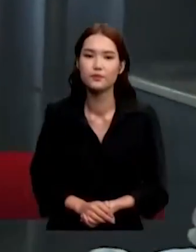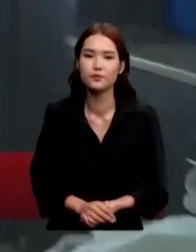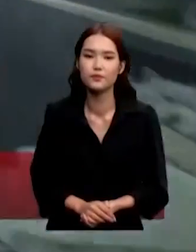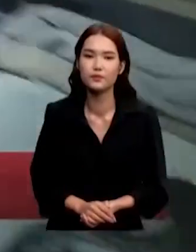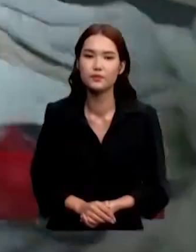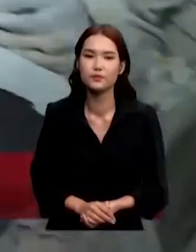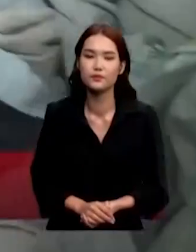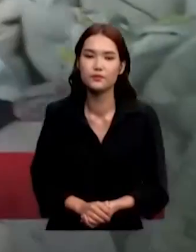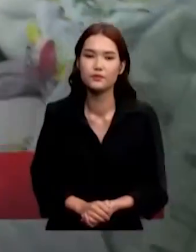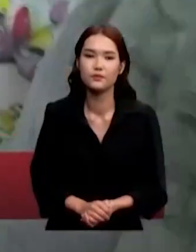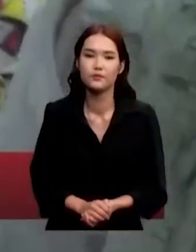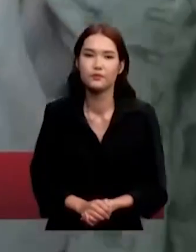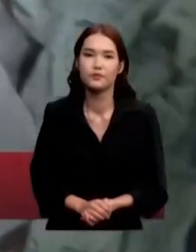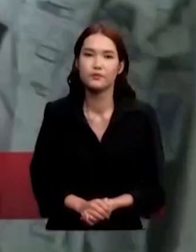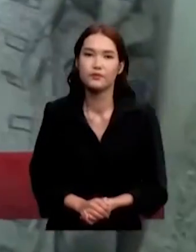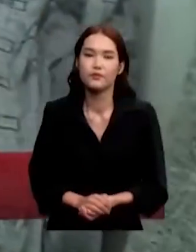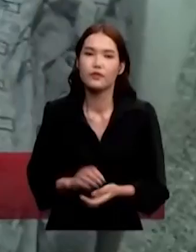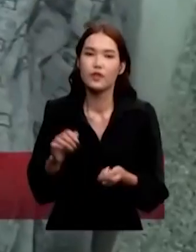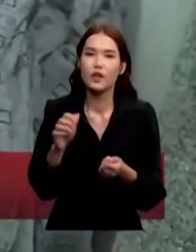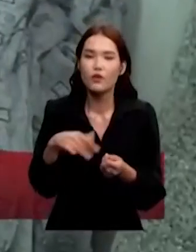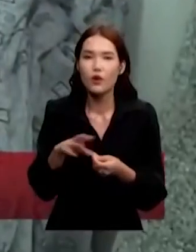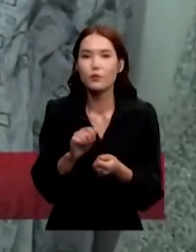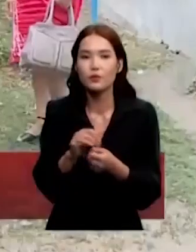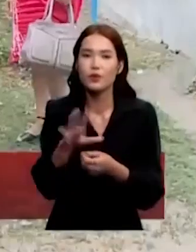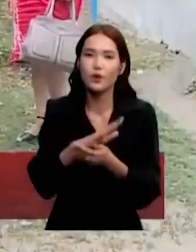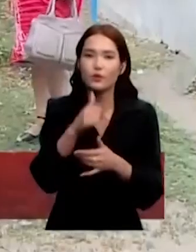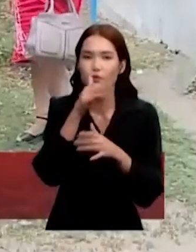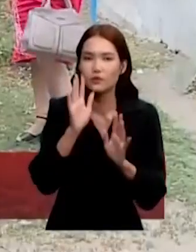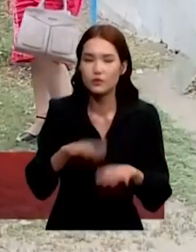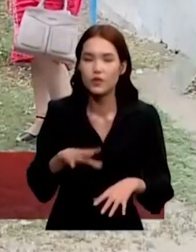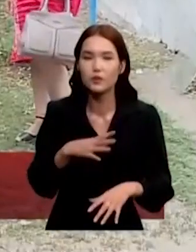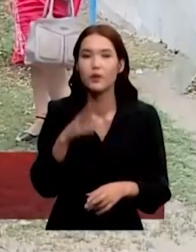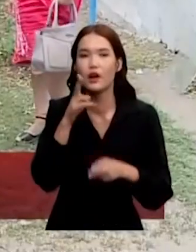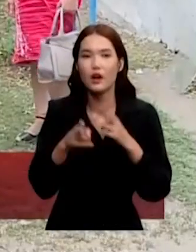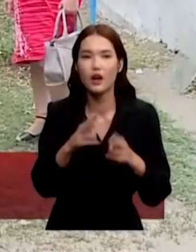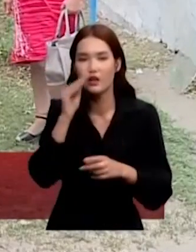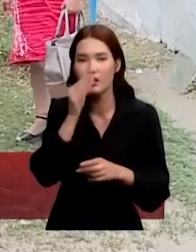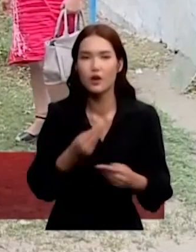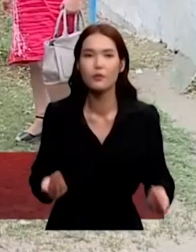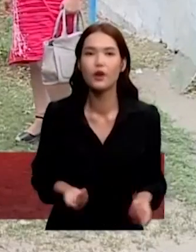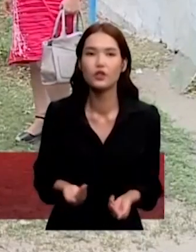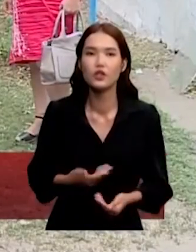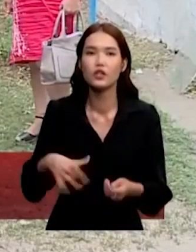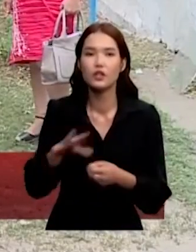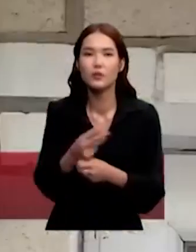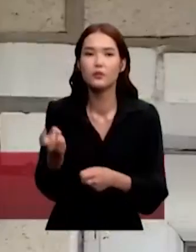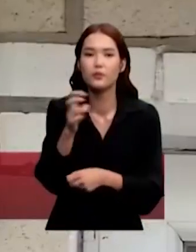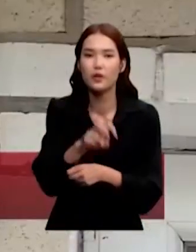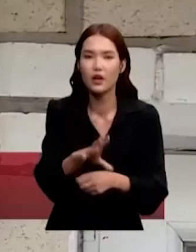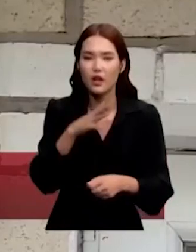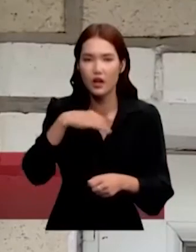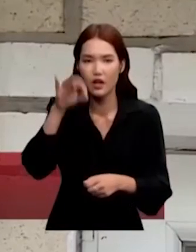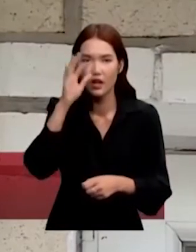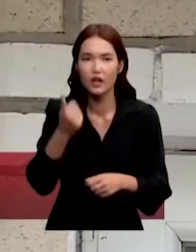лежит. Разве мы обманываем? Возмущенные жители пришли к зданию сельского акимата. По их словам, изначально 6 лет